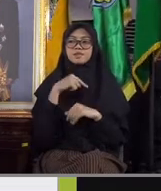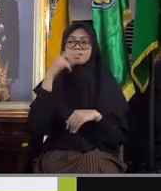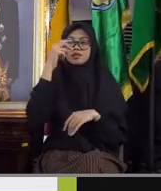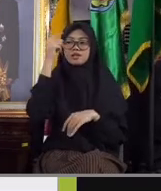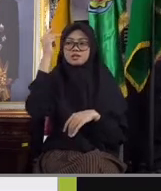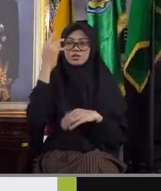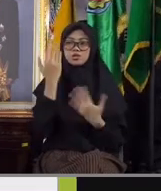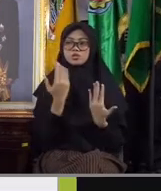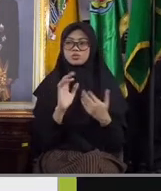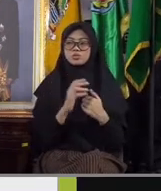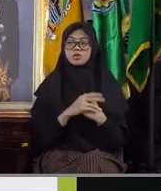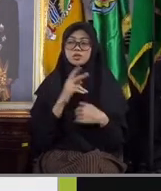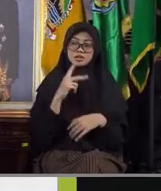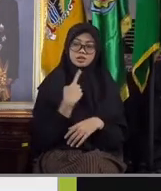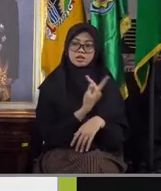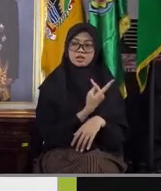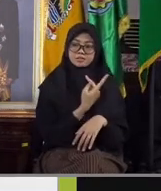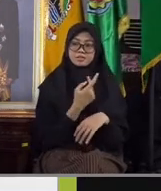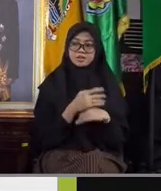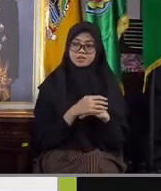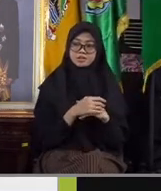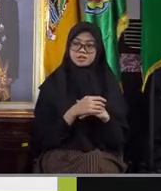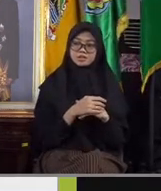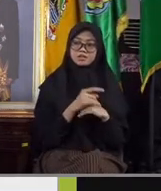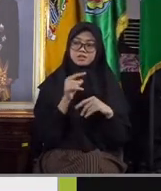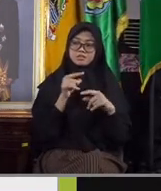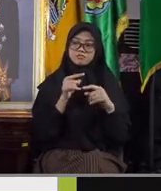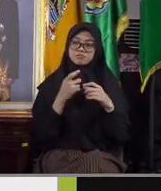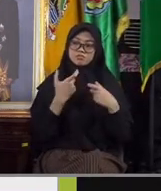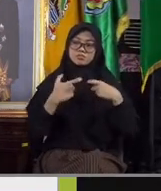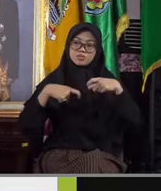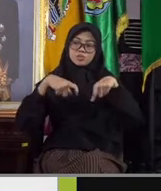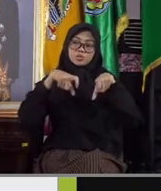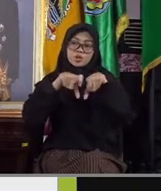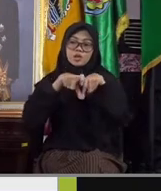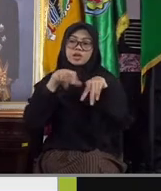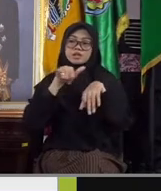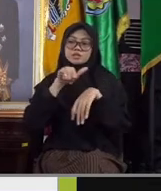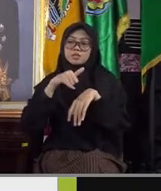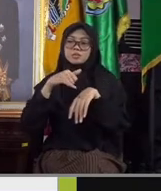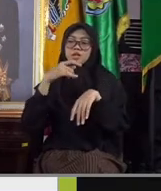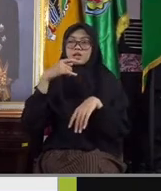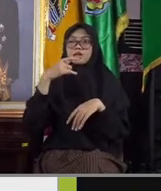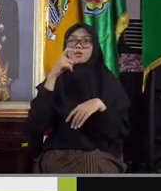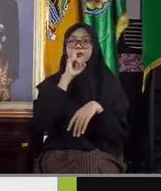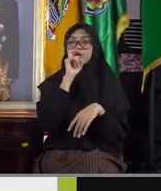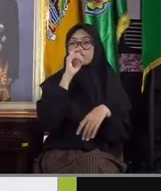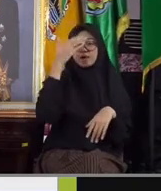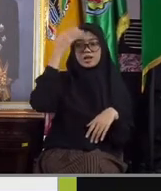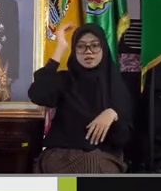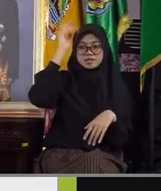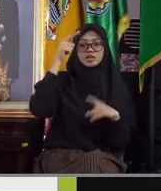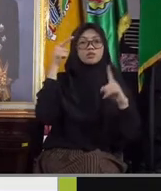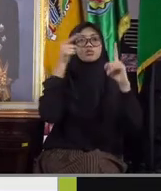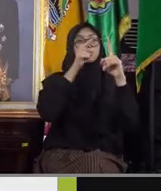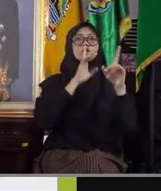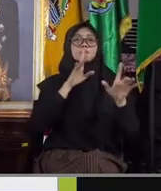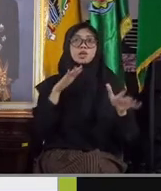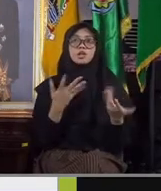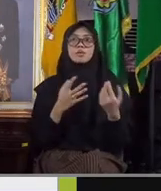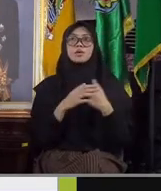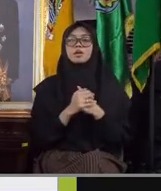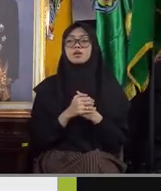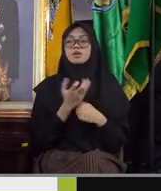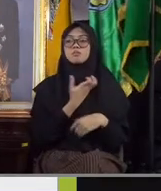rencananya juga. Kami menyelaraskan diri dengan visi-misi dari Gubernur Ganjar untuk kemudian membawa